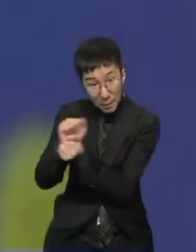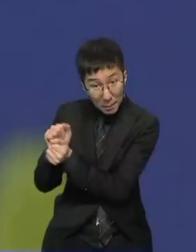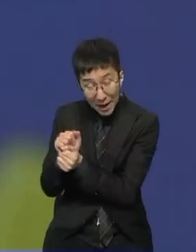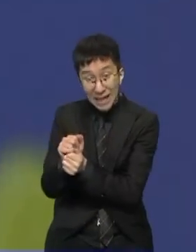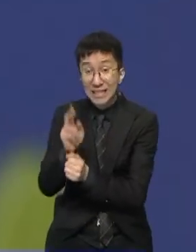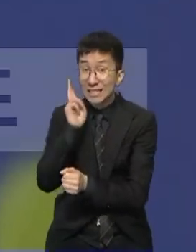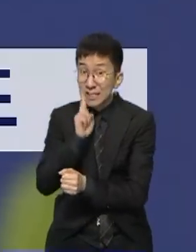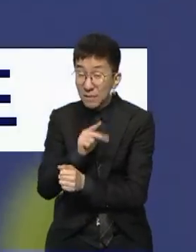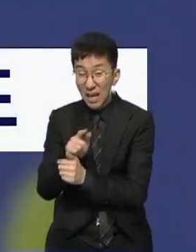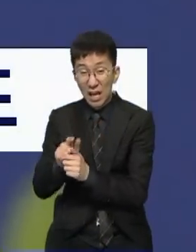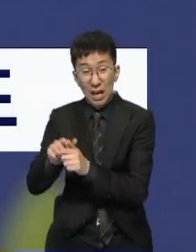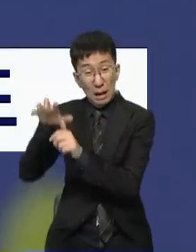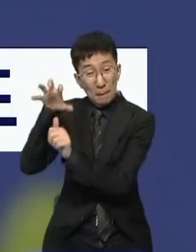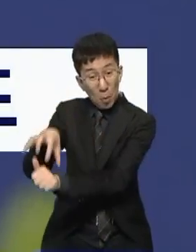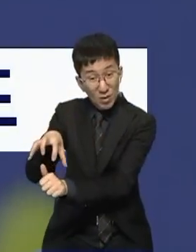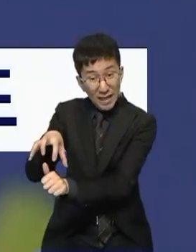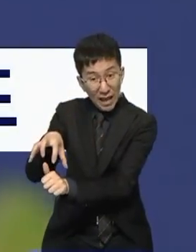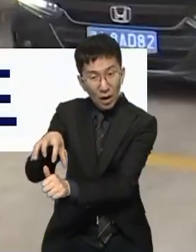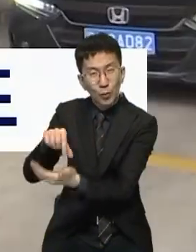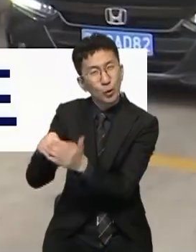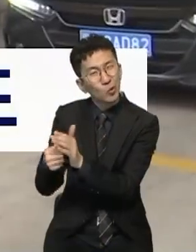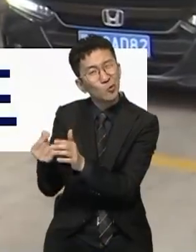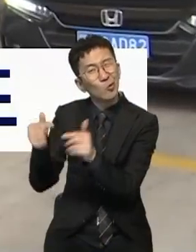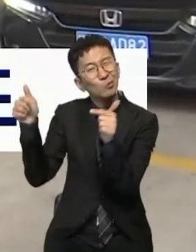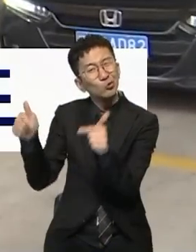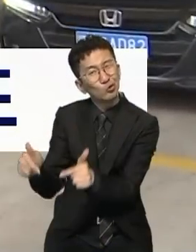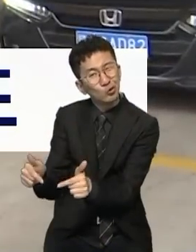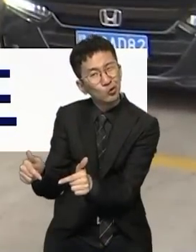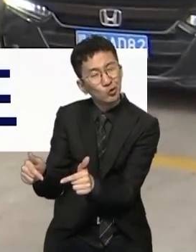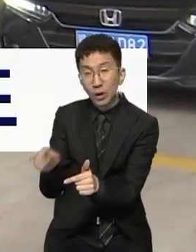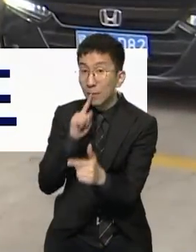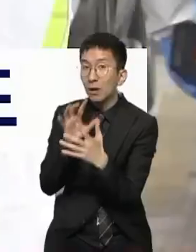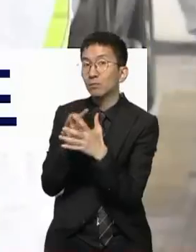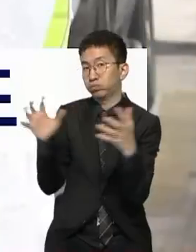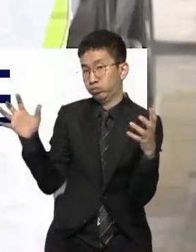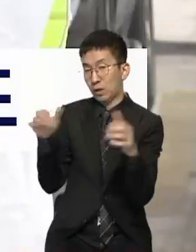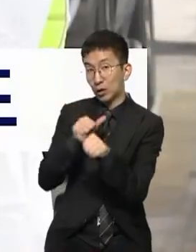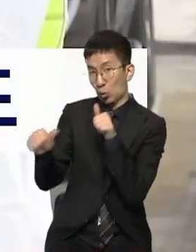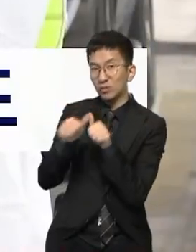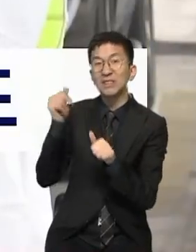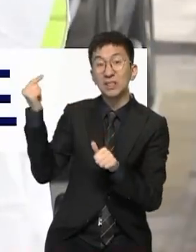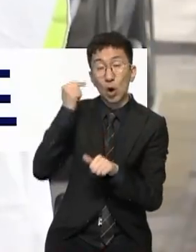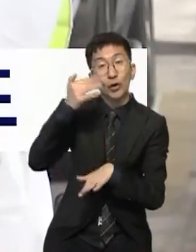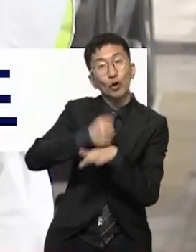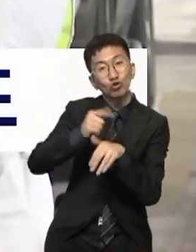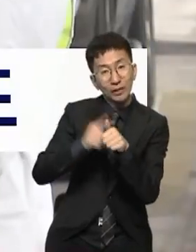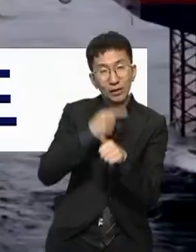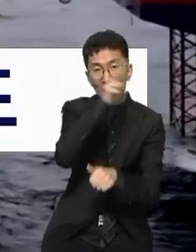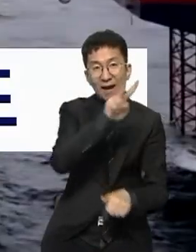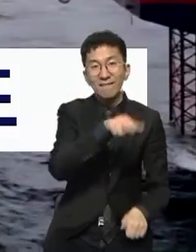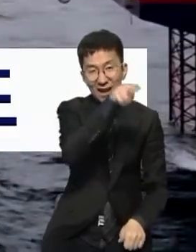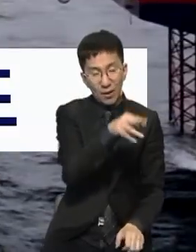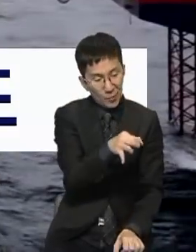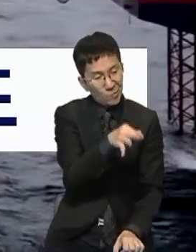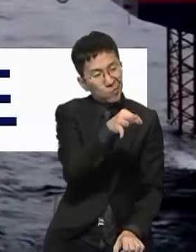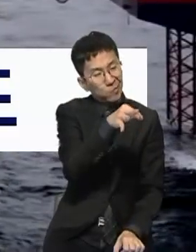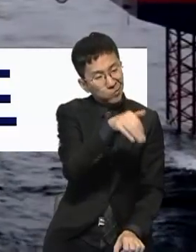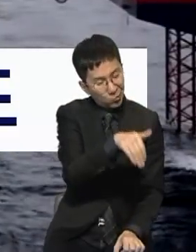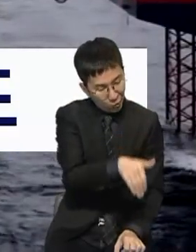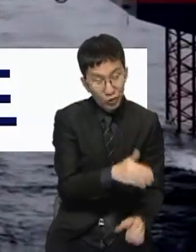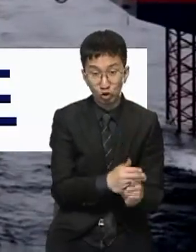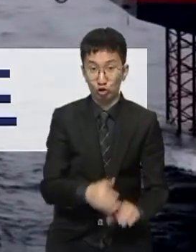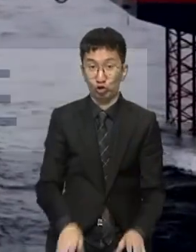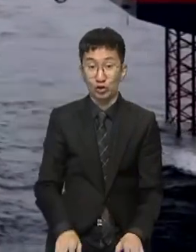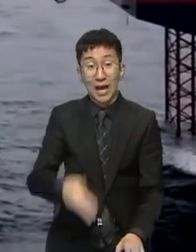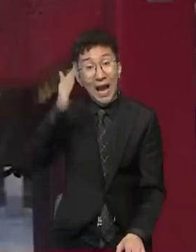봉쇄하는 제로 코로나 정책을 일부 완화할 수 있다는 소식이 안도감을 불러왔습니다. 고물가에 시달리는 우리